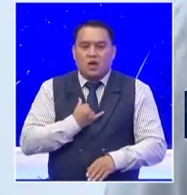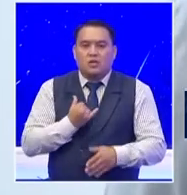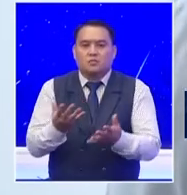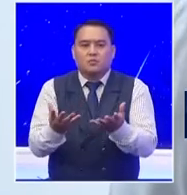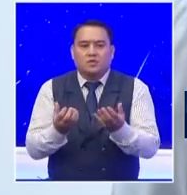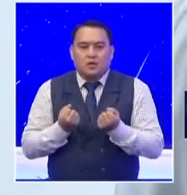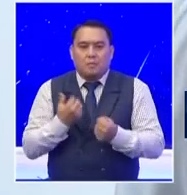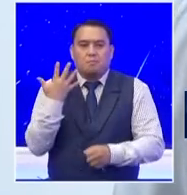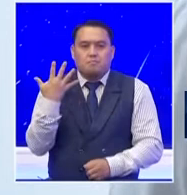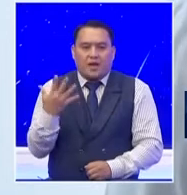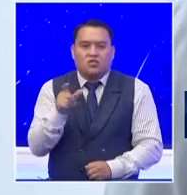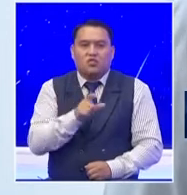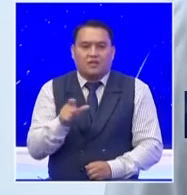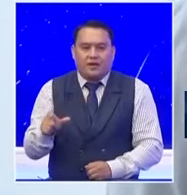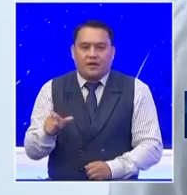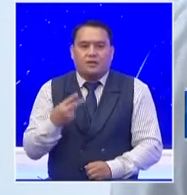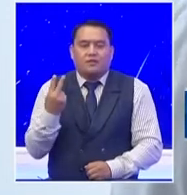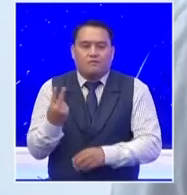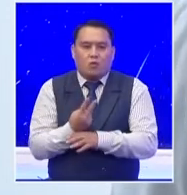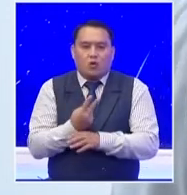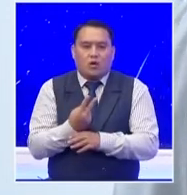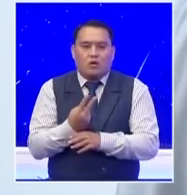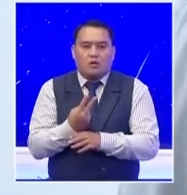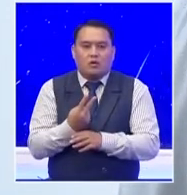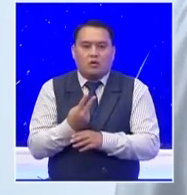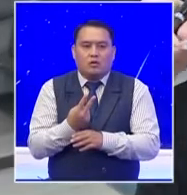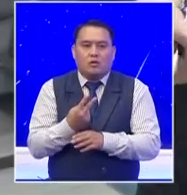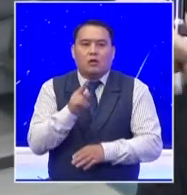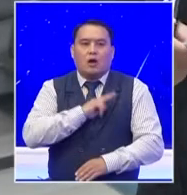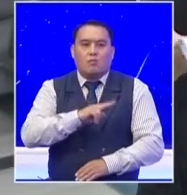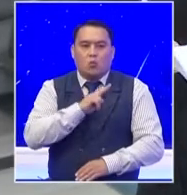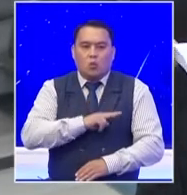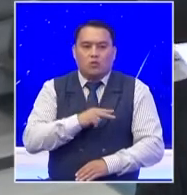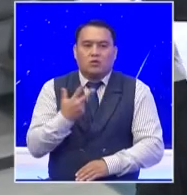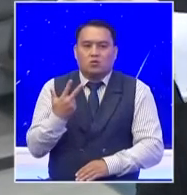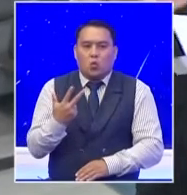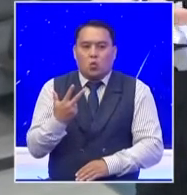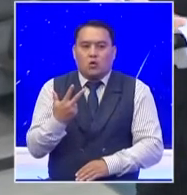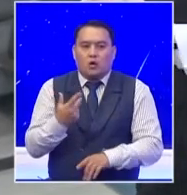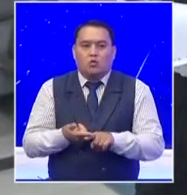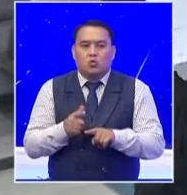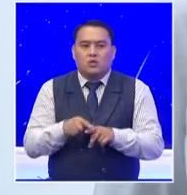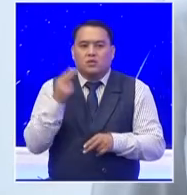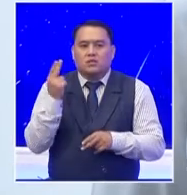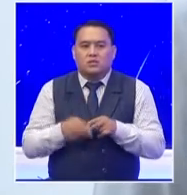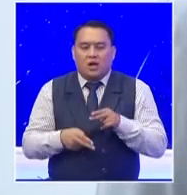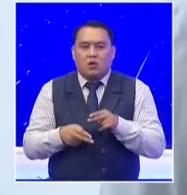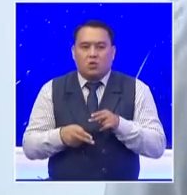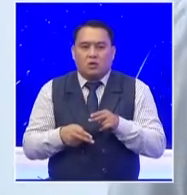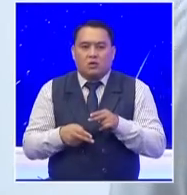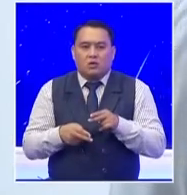приняли 5 врачей. Двое в данный момент уже работают, и трое, которые заканчивают резидентуру